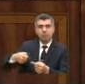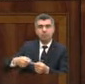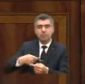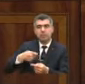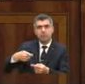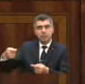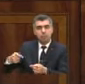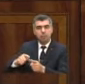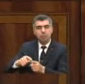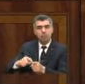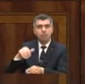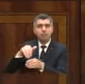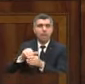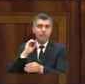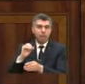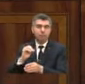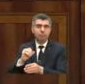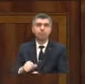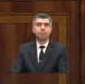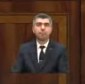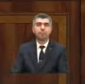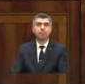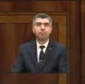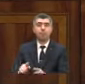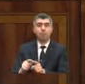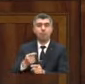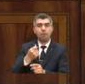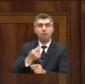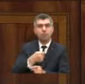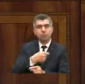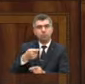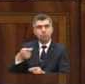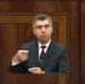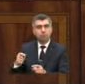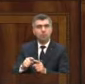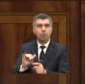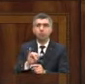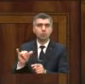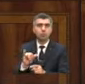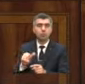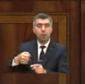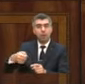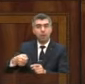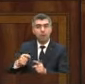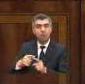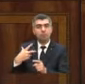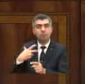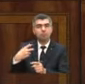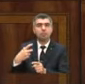احيانا بغير وجه حق. السيد رئيس الحكومه، هاد الفلوس اللي كيتفرقوا دابا ديال الكفاف منين جاوا؟ حنا براينا جاوا من الاطراء الغير